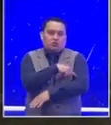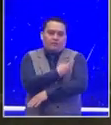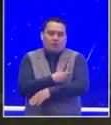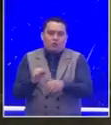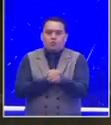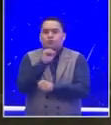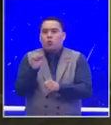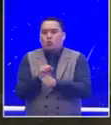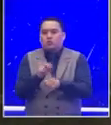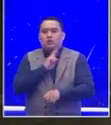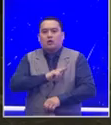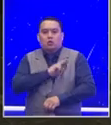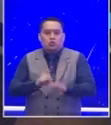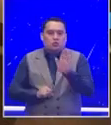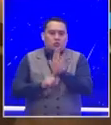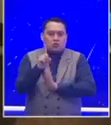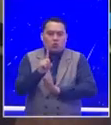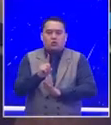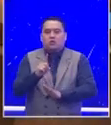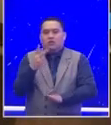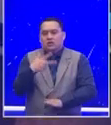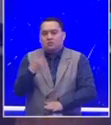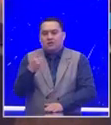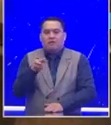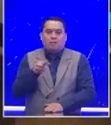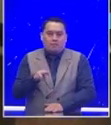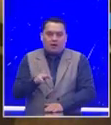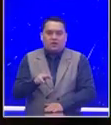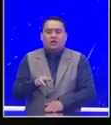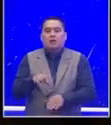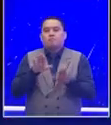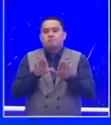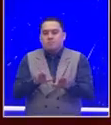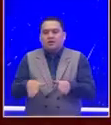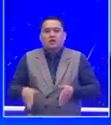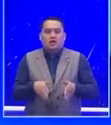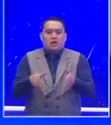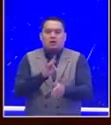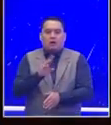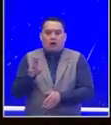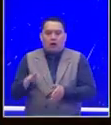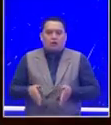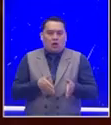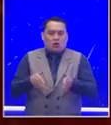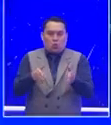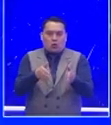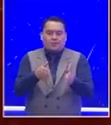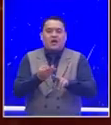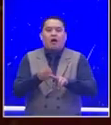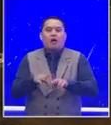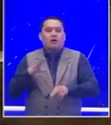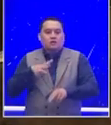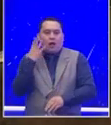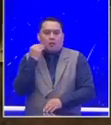постов. Они начали работу с 00 часов 31 марта. Пункты расположены на трассах республиканского и областного значения, а